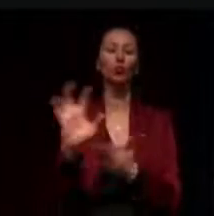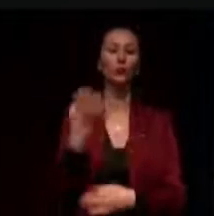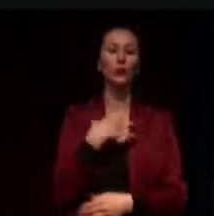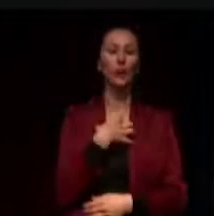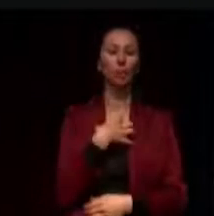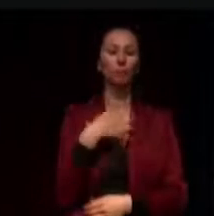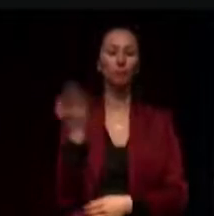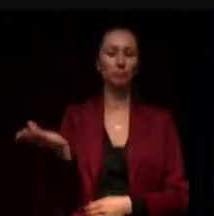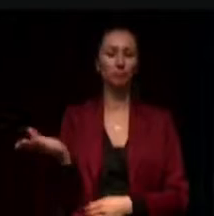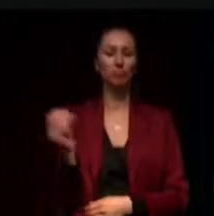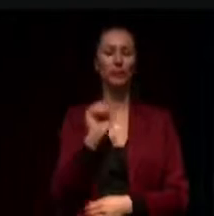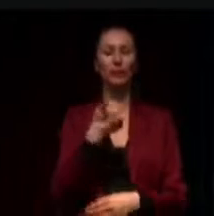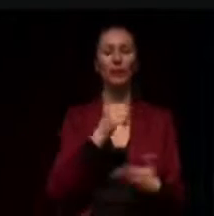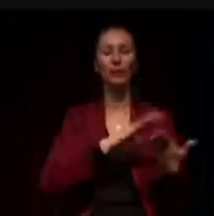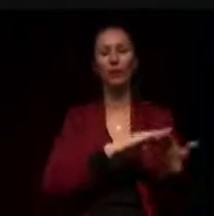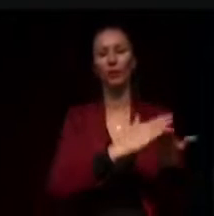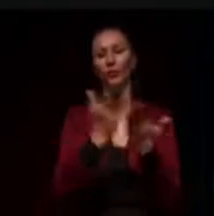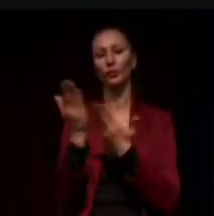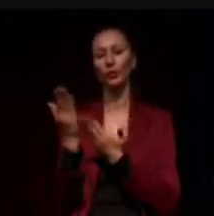sahip kıymetli arkadaşlar.